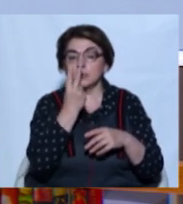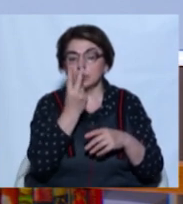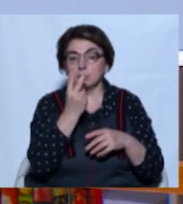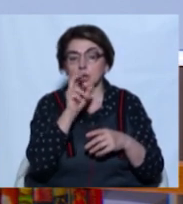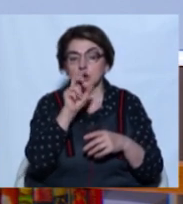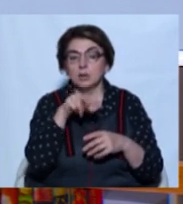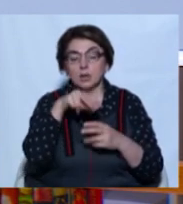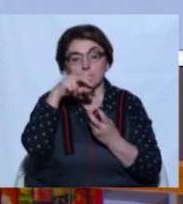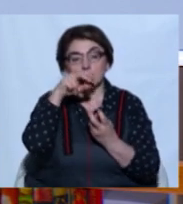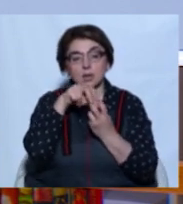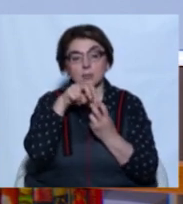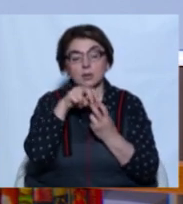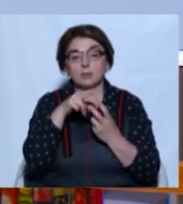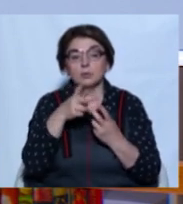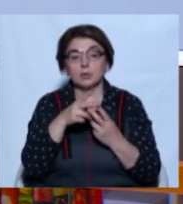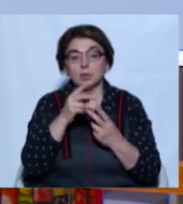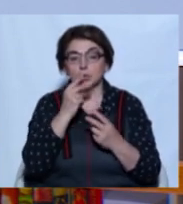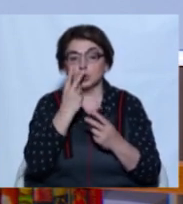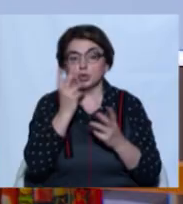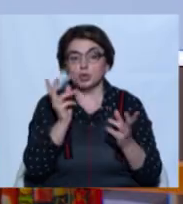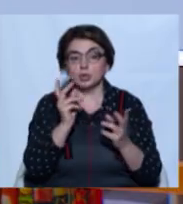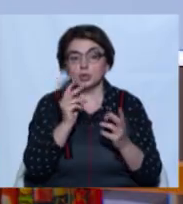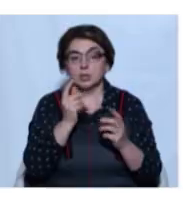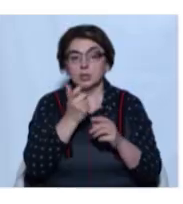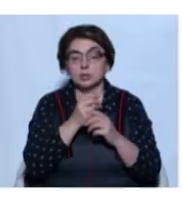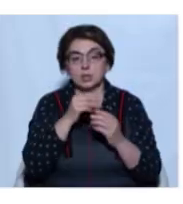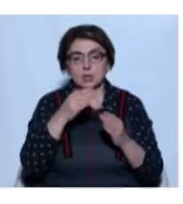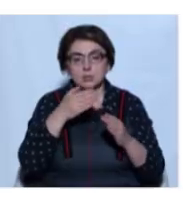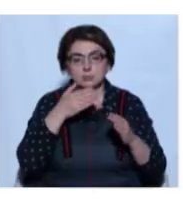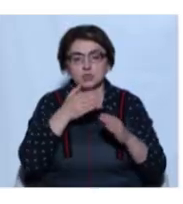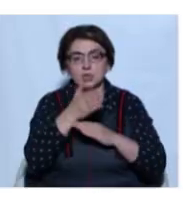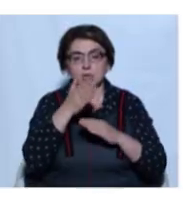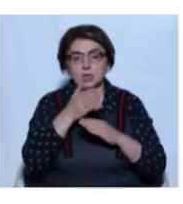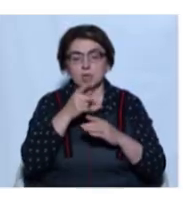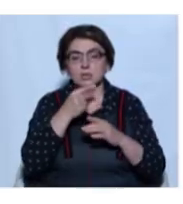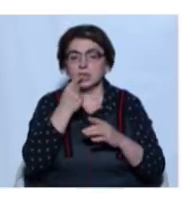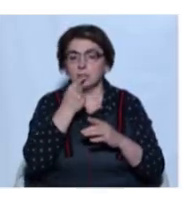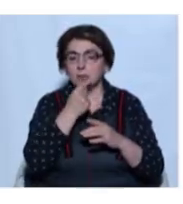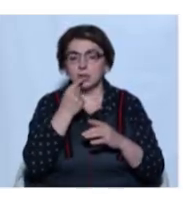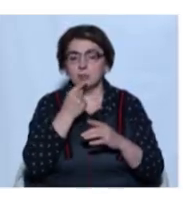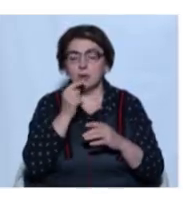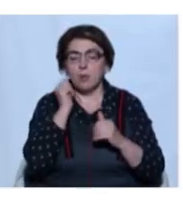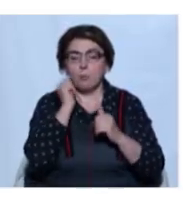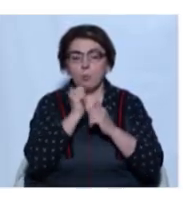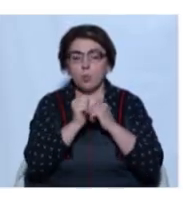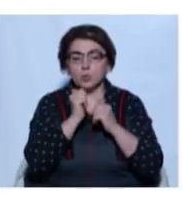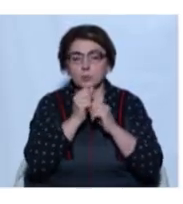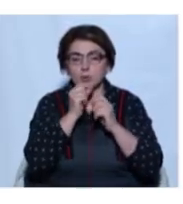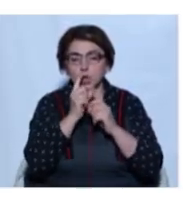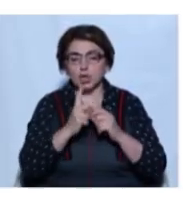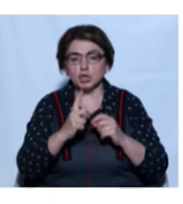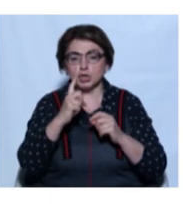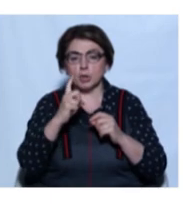აქვთ უფრო დიდი და ძალიან ბასრი და ეს კბილები მუდმივად იზრდება